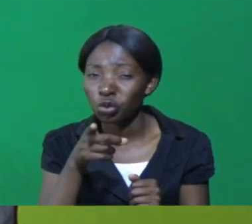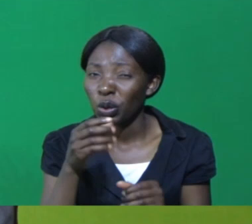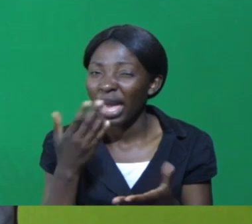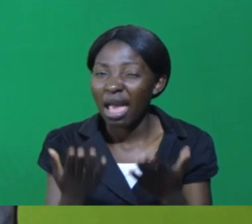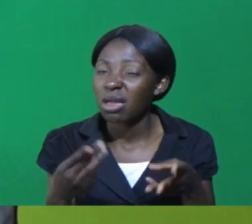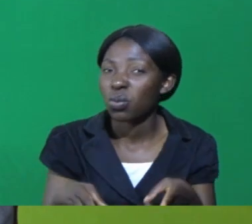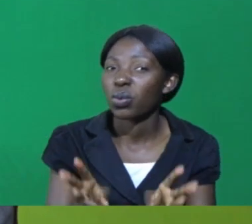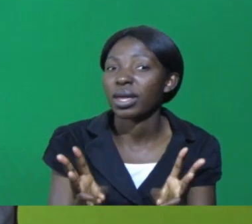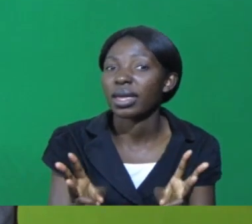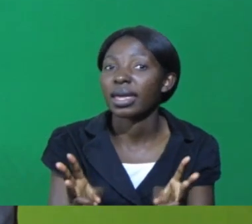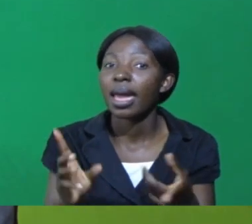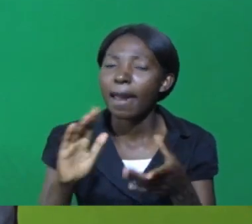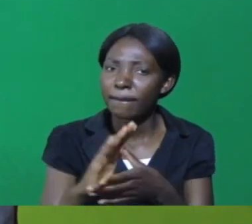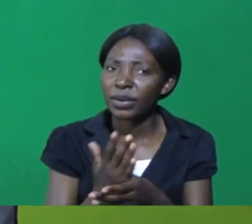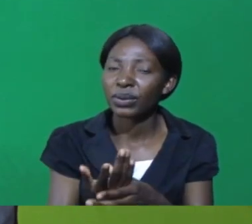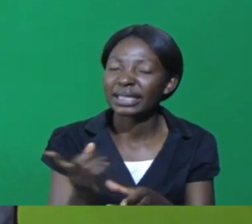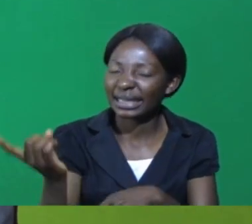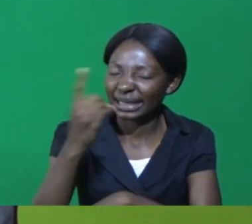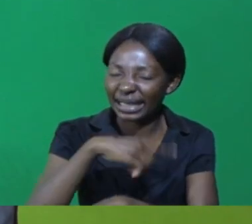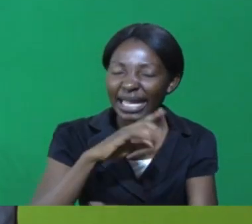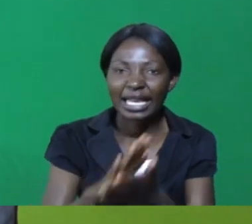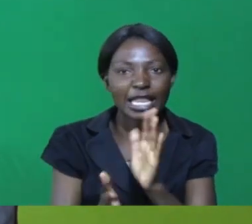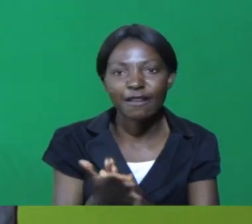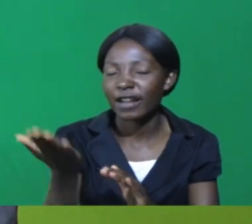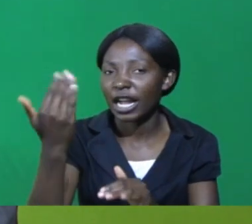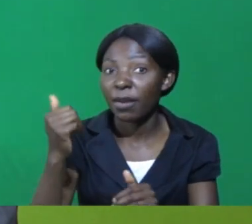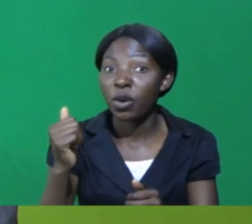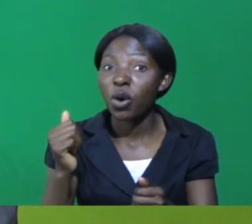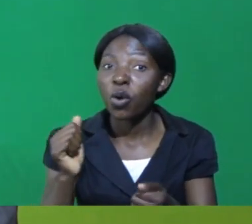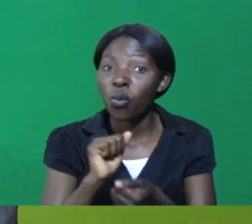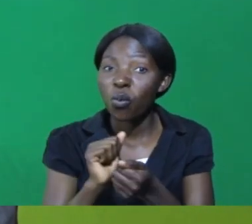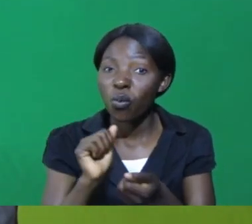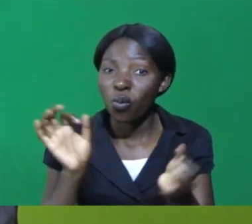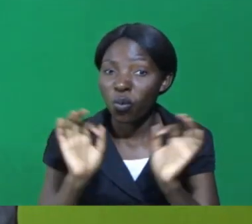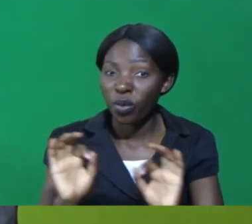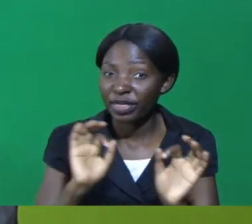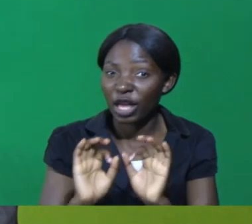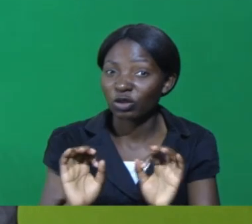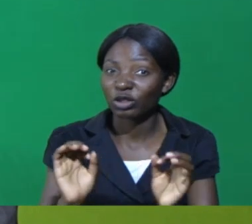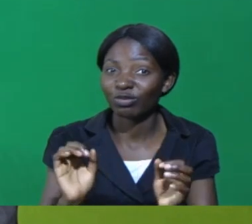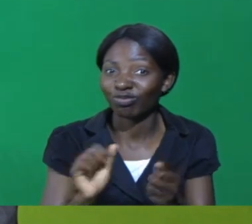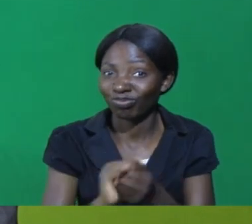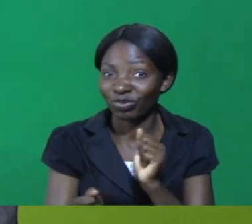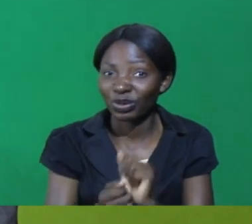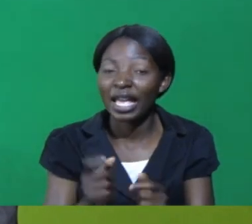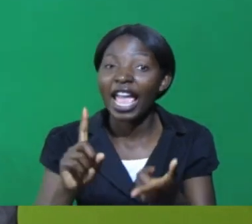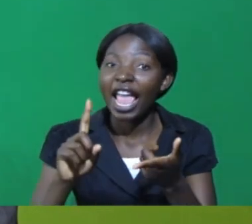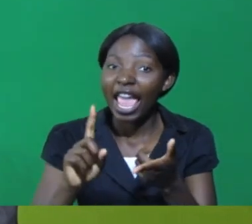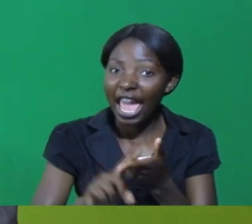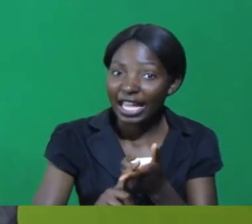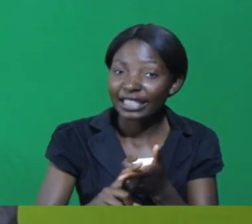noupi, nokuti harisviki kana kutsauka kusati kwatanga kuuya, nomunhu wezvivi mwanakomana wokurashika